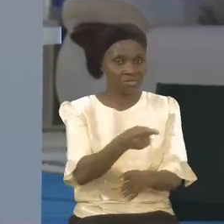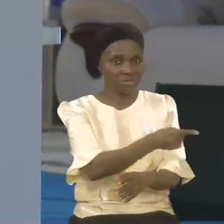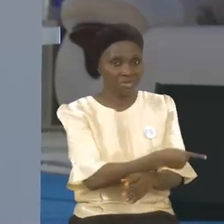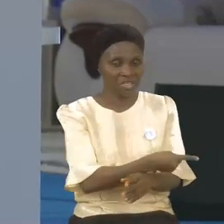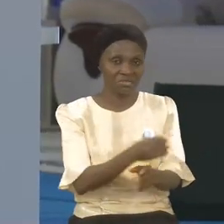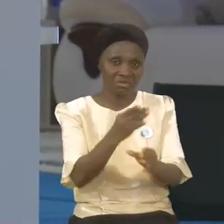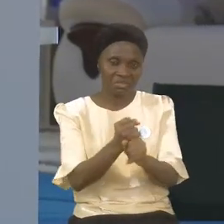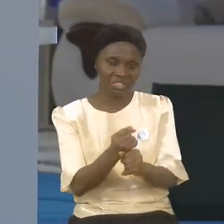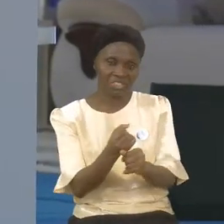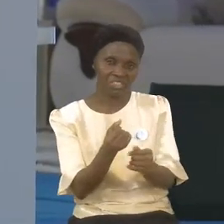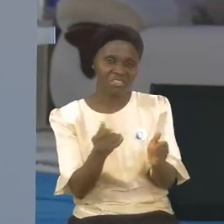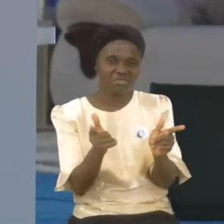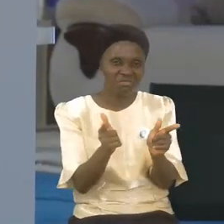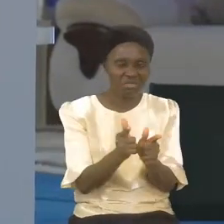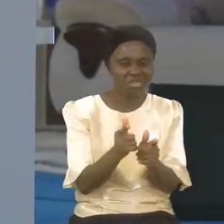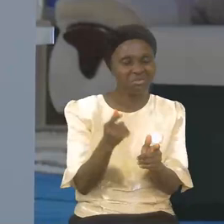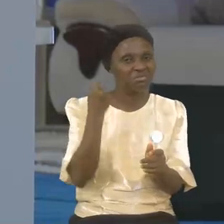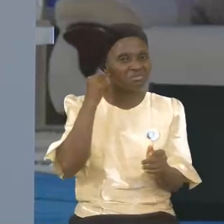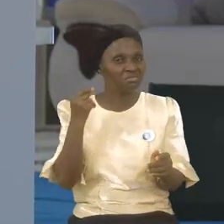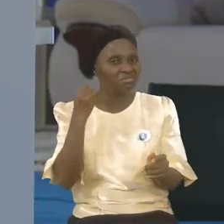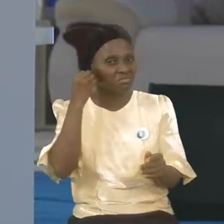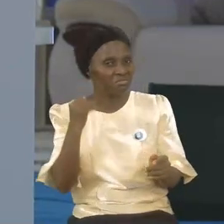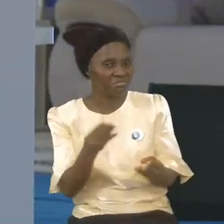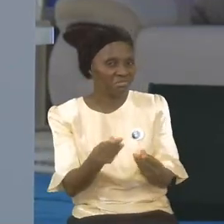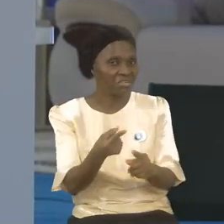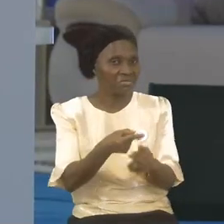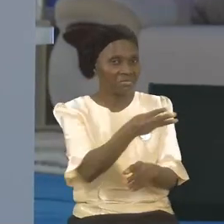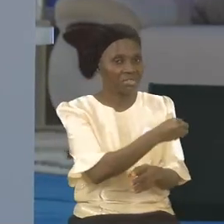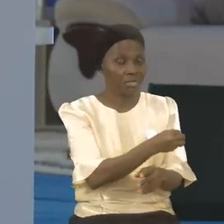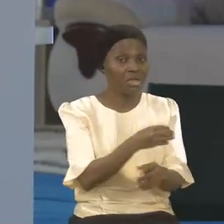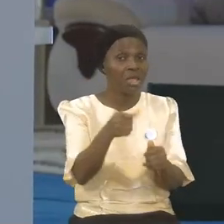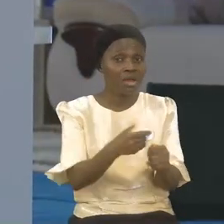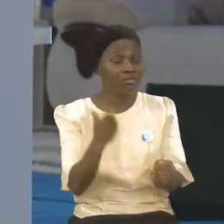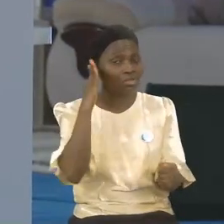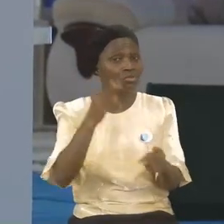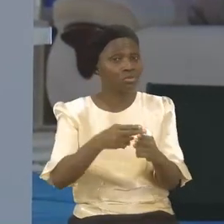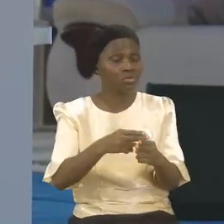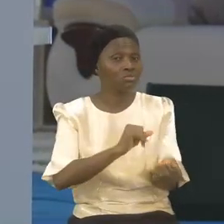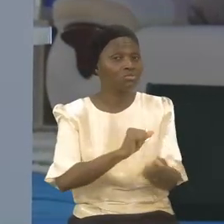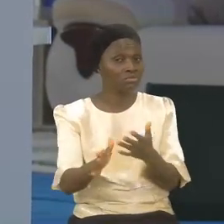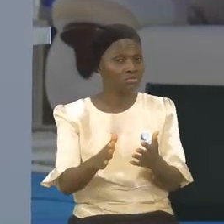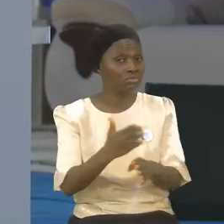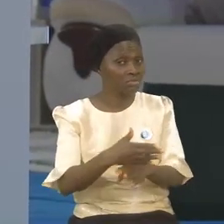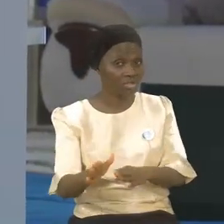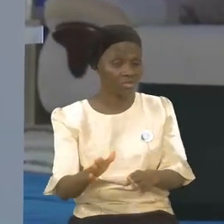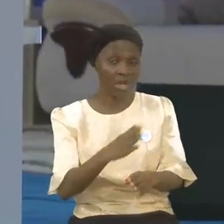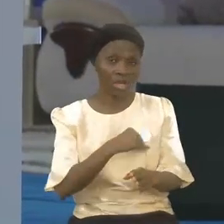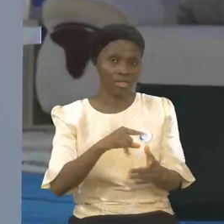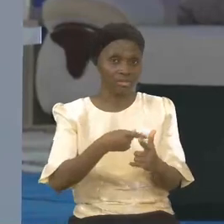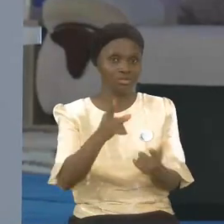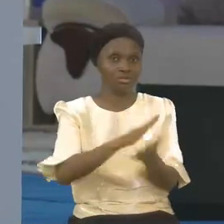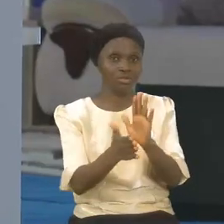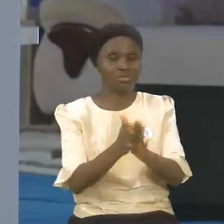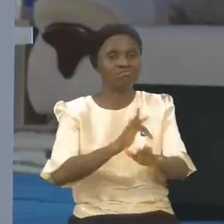là-bas un peu de métal là-bas un peu d'agir la banque mais tout va bientôt disparaître tu seras tu serais